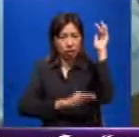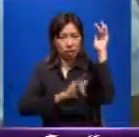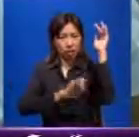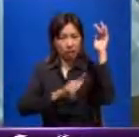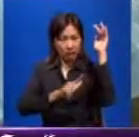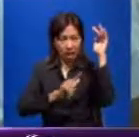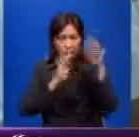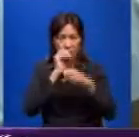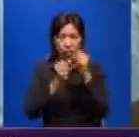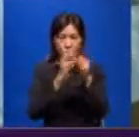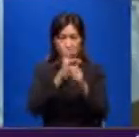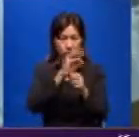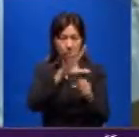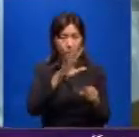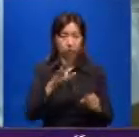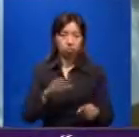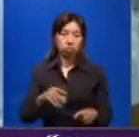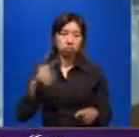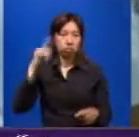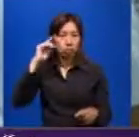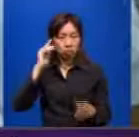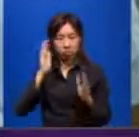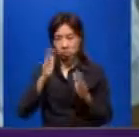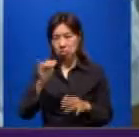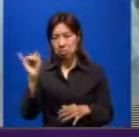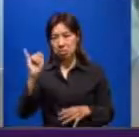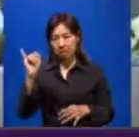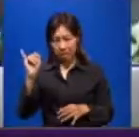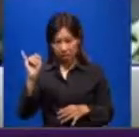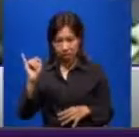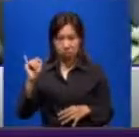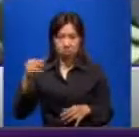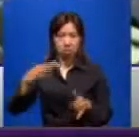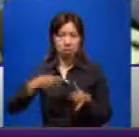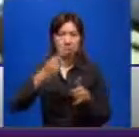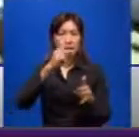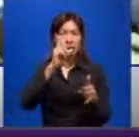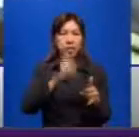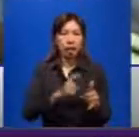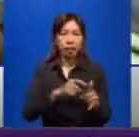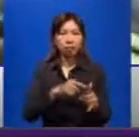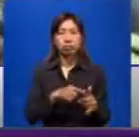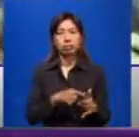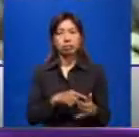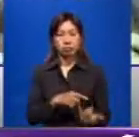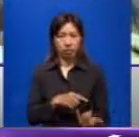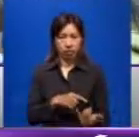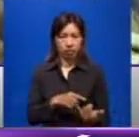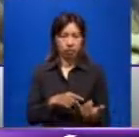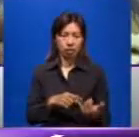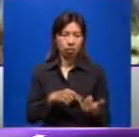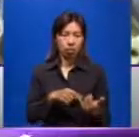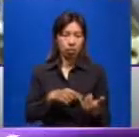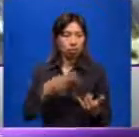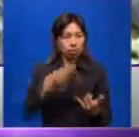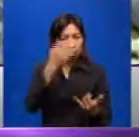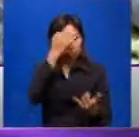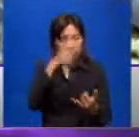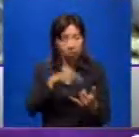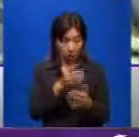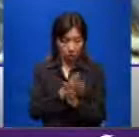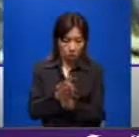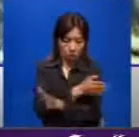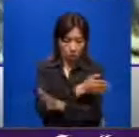ทุกคนร้ายยิงเสียชีวิตที่บริเวณหน้าอุบลบ้านมือสู่ตำบลบันนังสตาเหตุเกิดขณะที่นาย